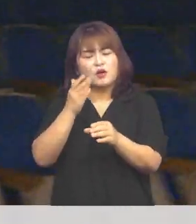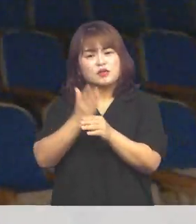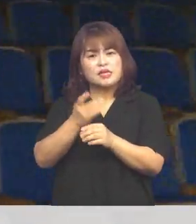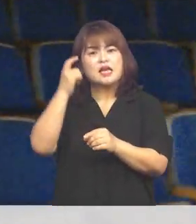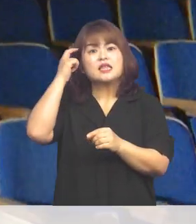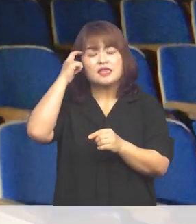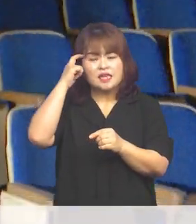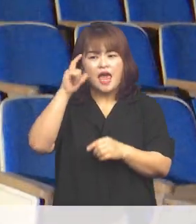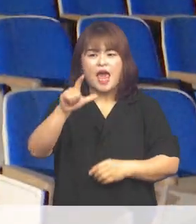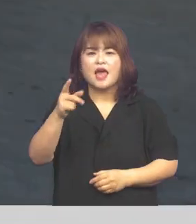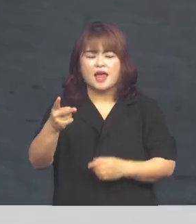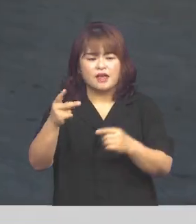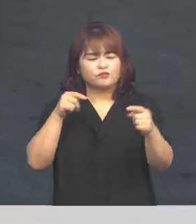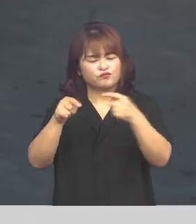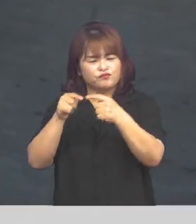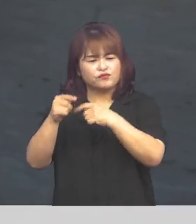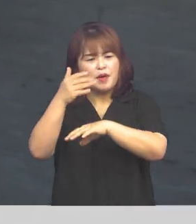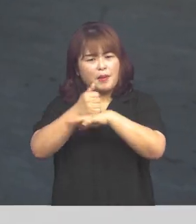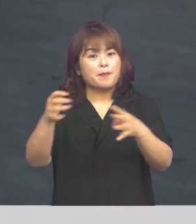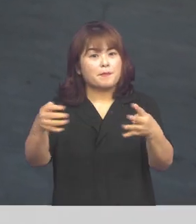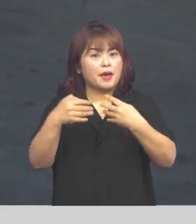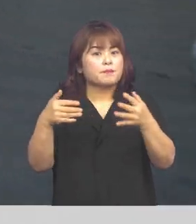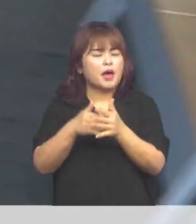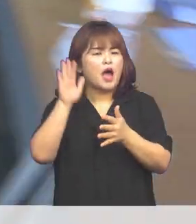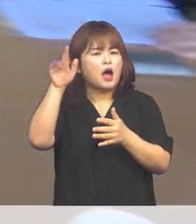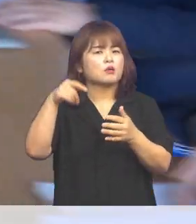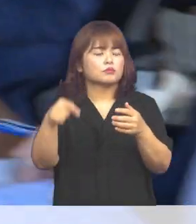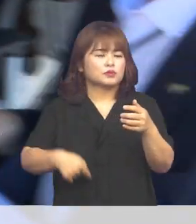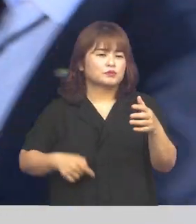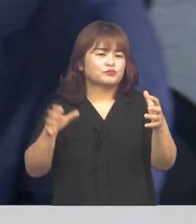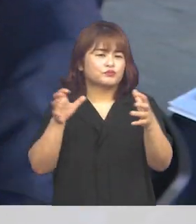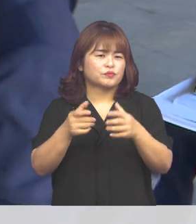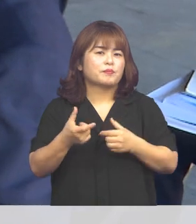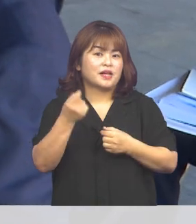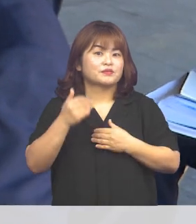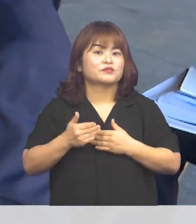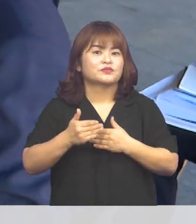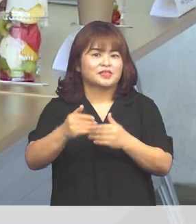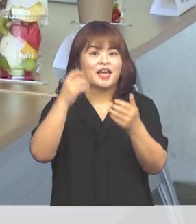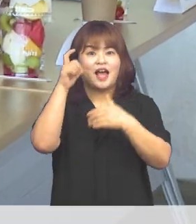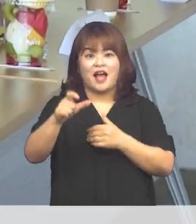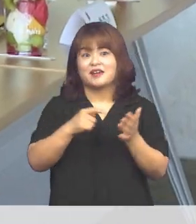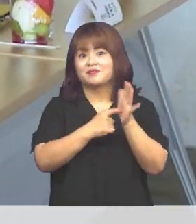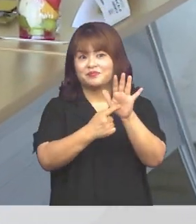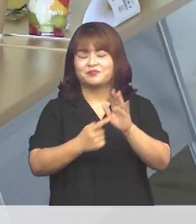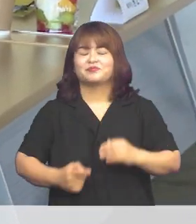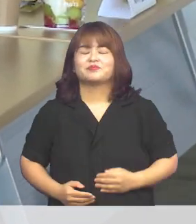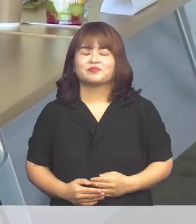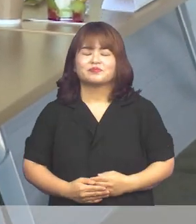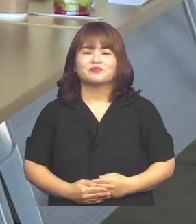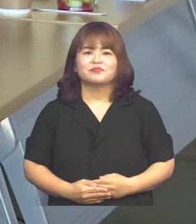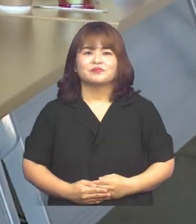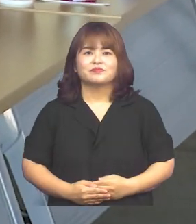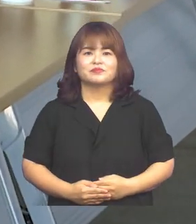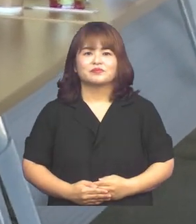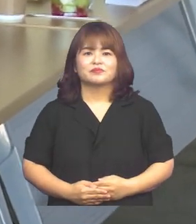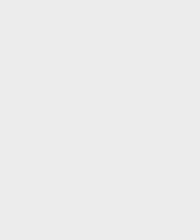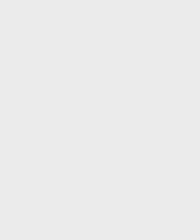시와 LH가 이견을 해소하고 접점을 찾았으니 힘을 모아 사업 추진에 속도를 낼 때라고 강조했습니다.